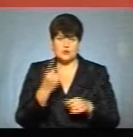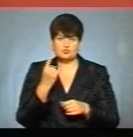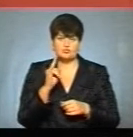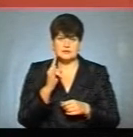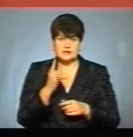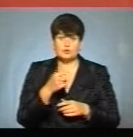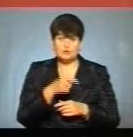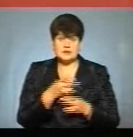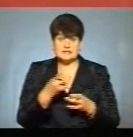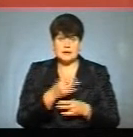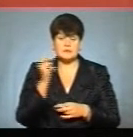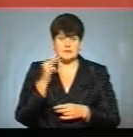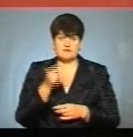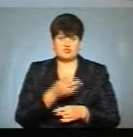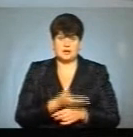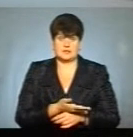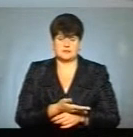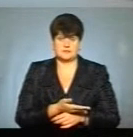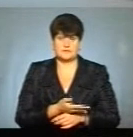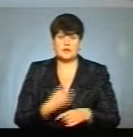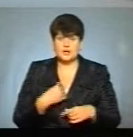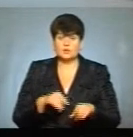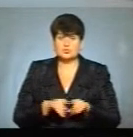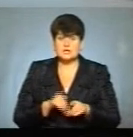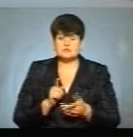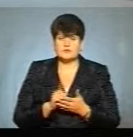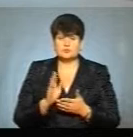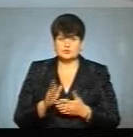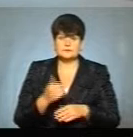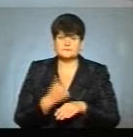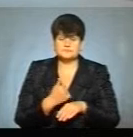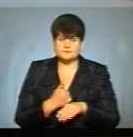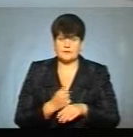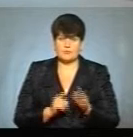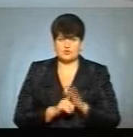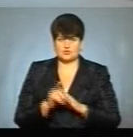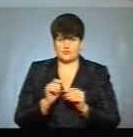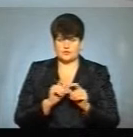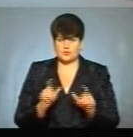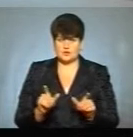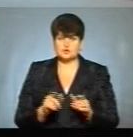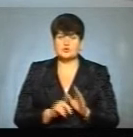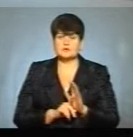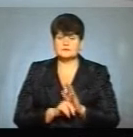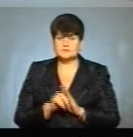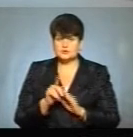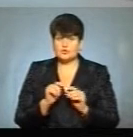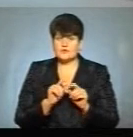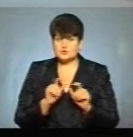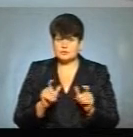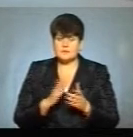тому що їй потрібно навчатися. Так само і у нас повинен бути пріоритет початкової школи, що початкова ланка має